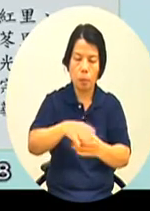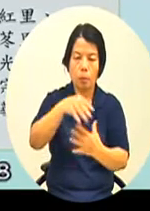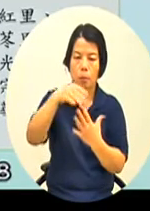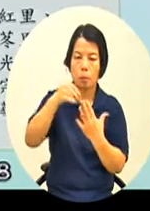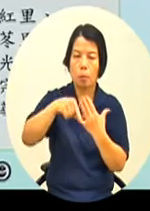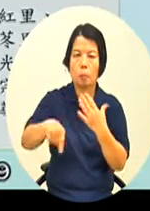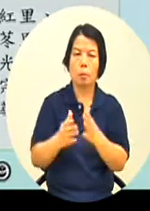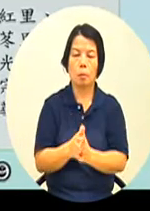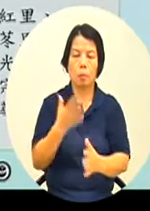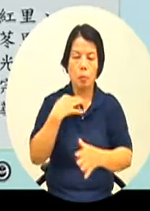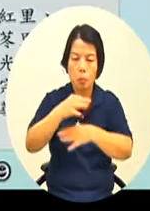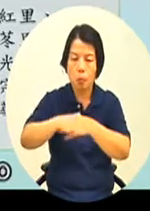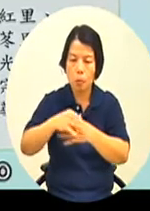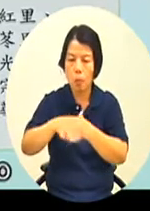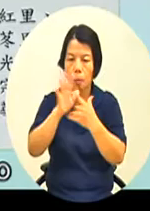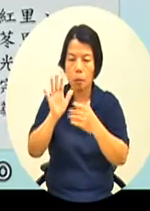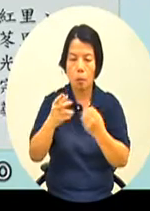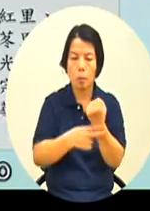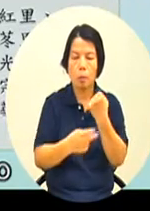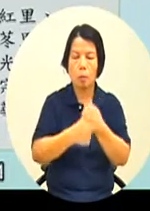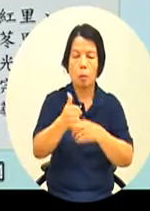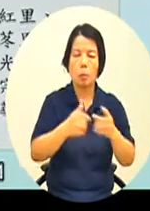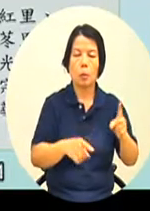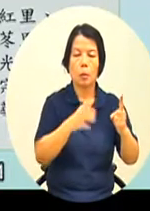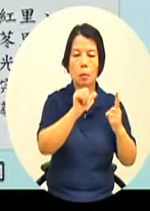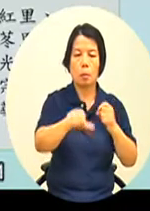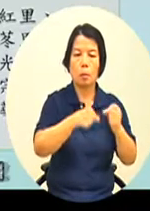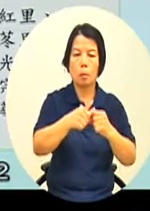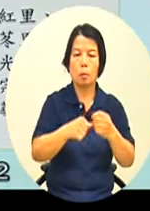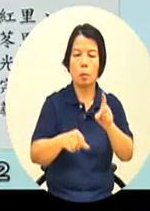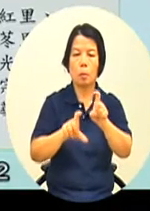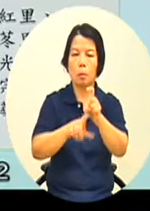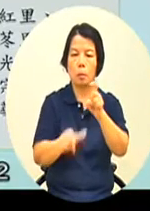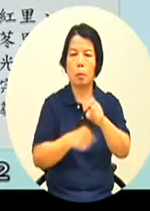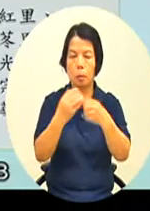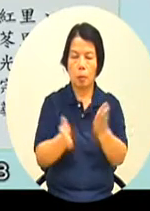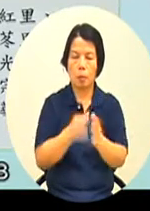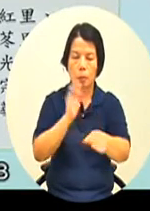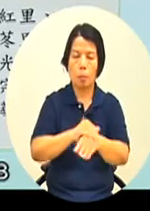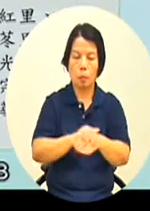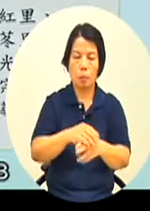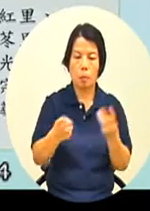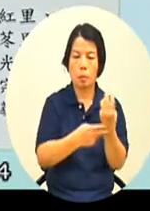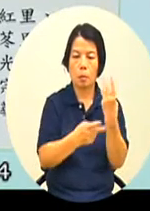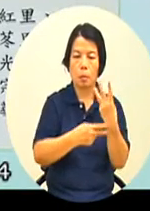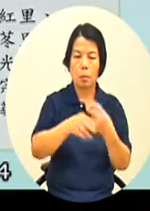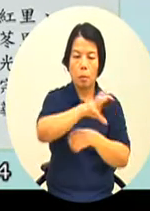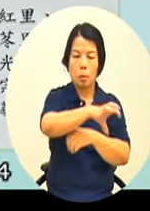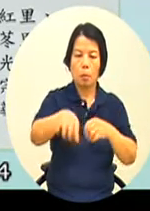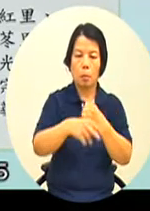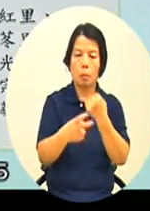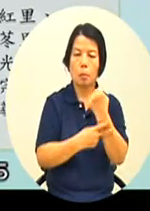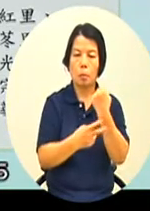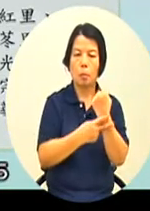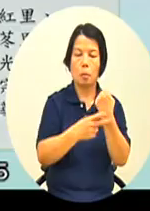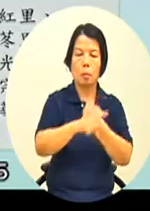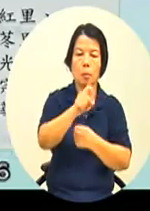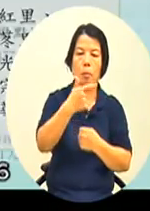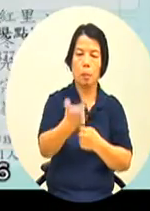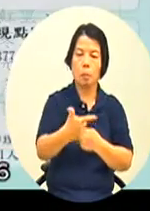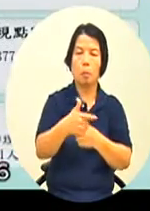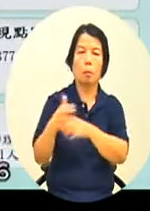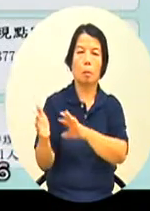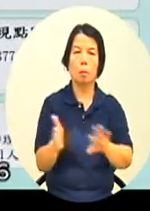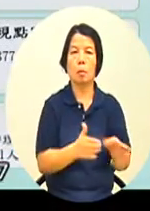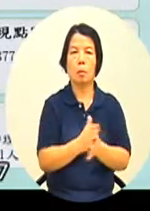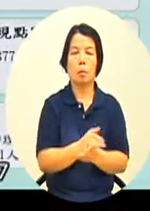长出缺的一个状况，我们截至105年10月底，我们一共完成了16里的补选的状况的情形。那接下来我们也